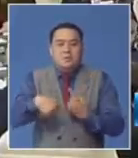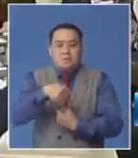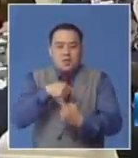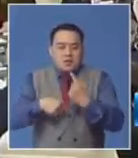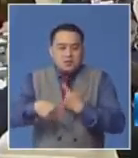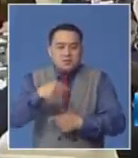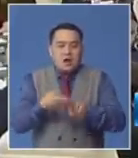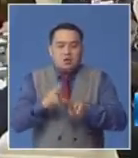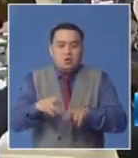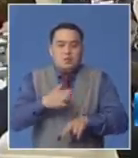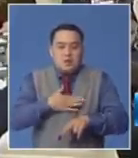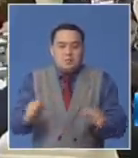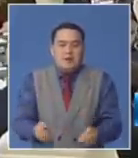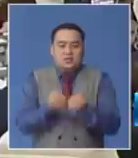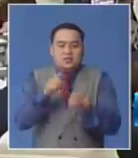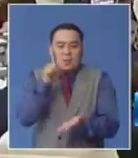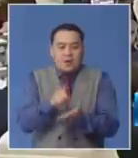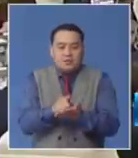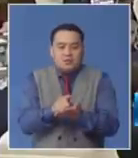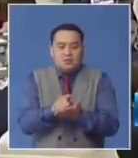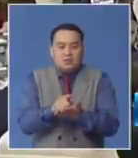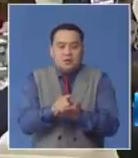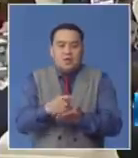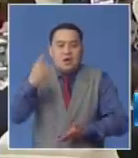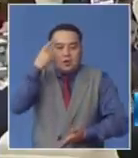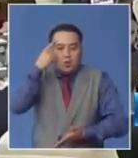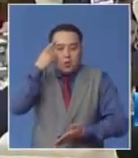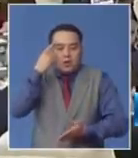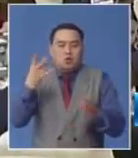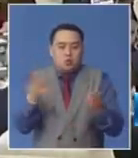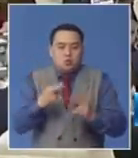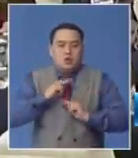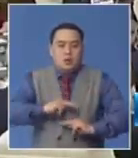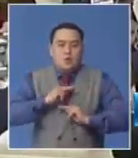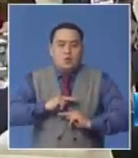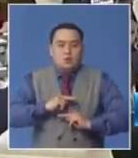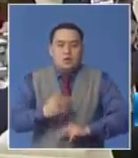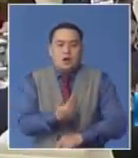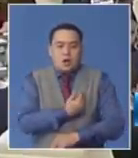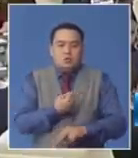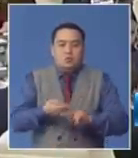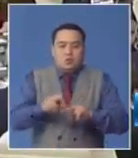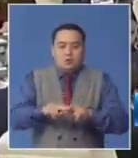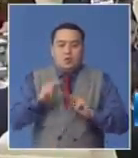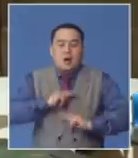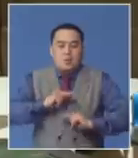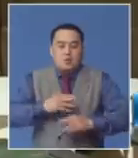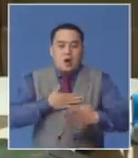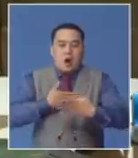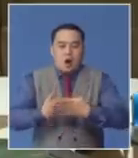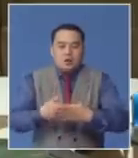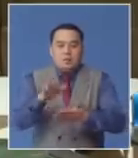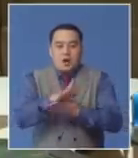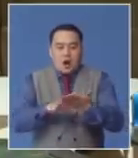который мы должны поддержать думаю это стоящая работа эту работу следует активно